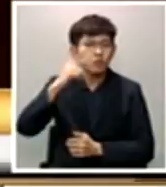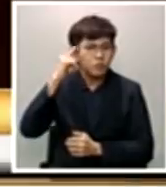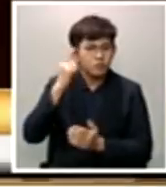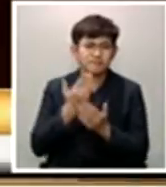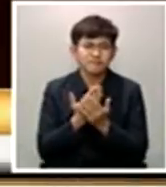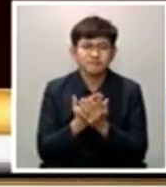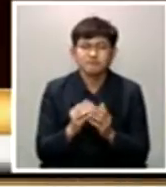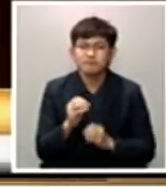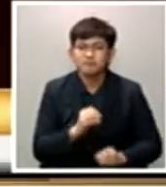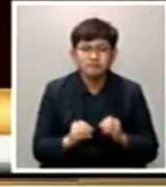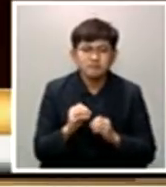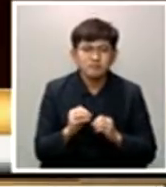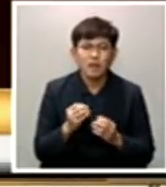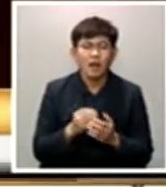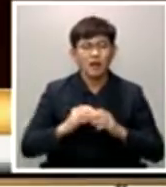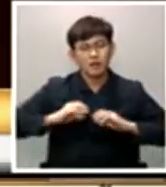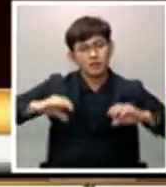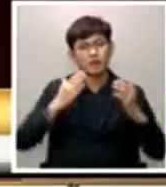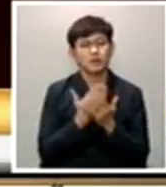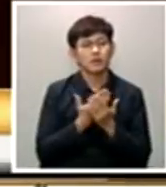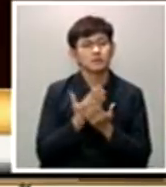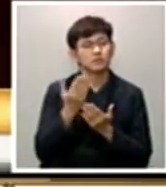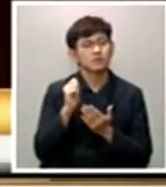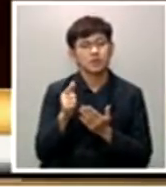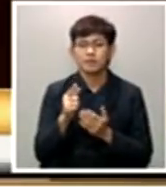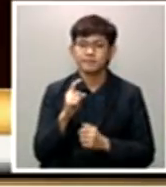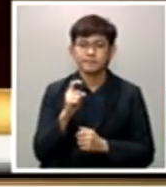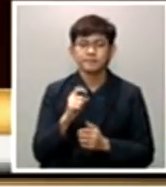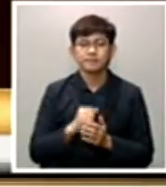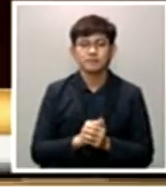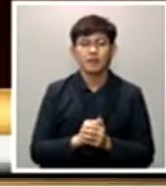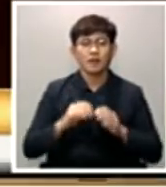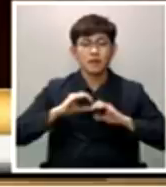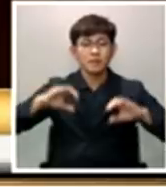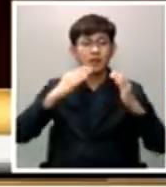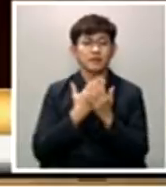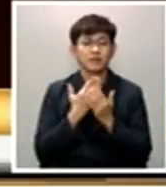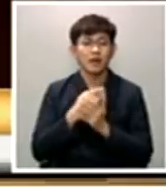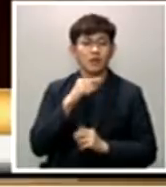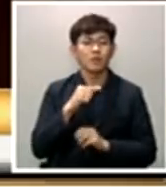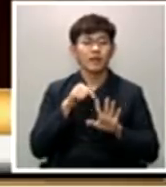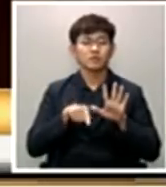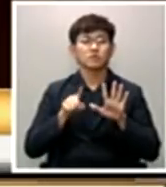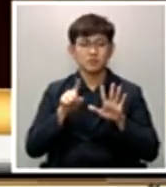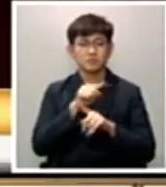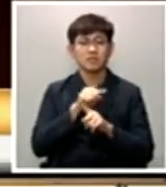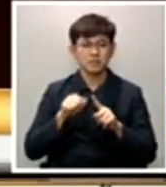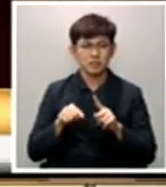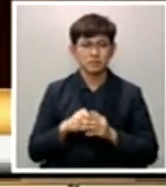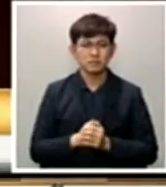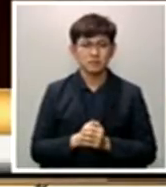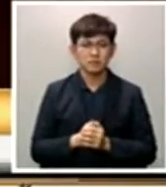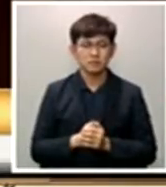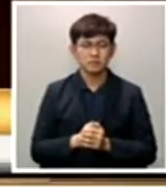มีรัฐบาลจ่ายเงินไม่ได้รายจ่ายรวมรัฐบาลติดลบถึง 5.1 อันนี้เป็นเส้นเลือด